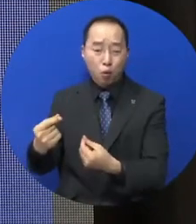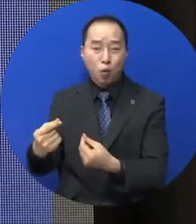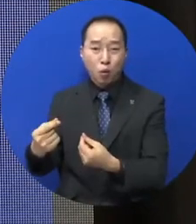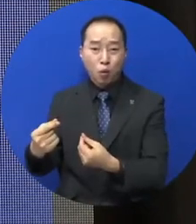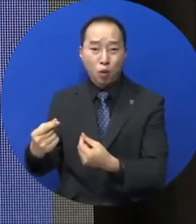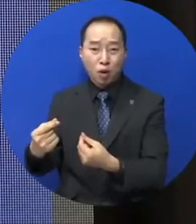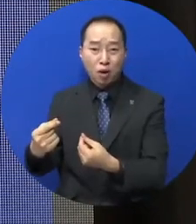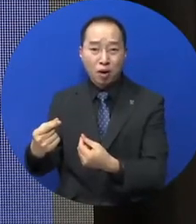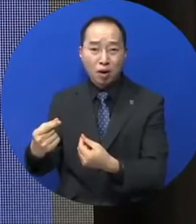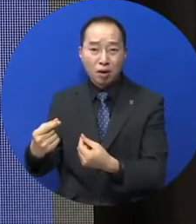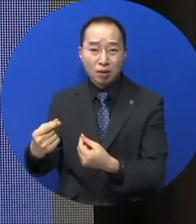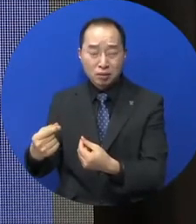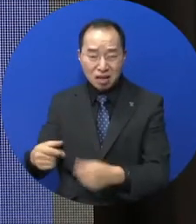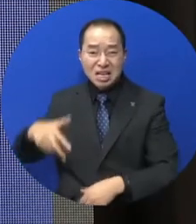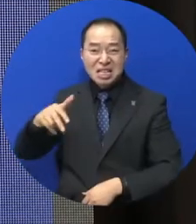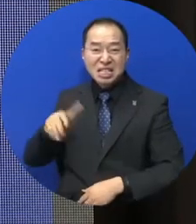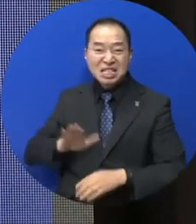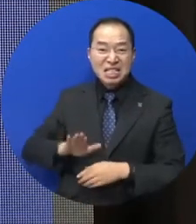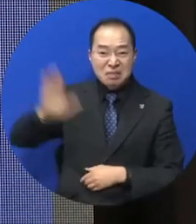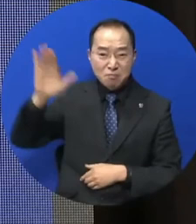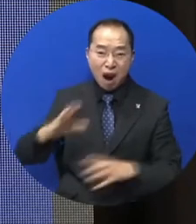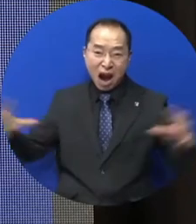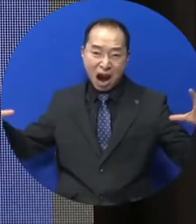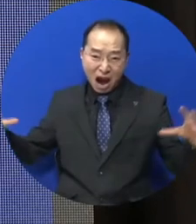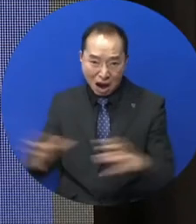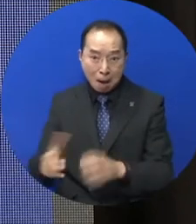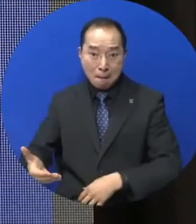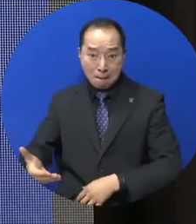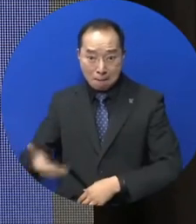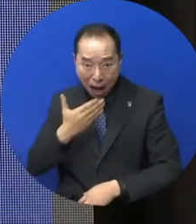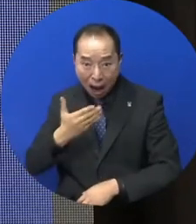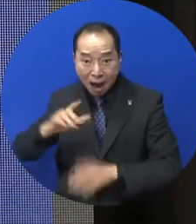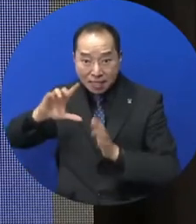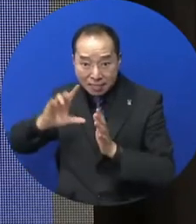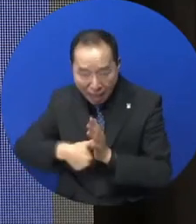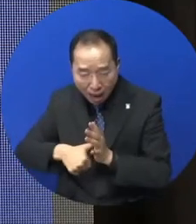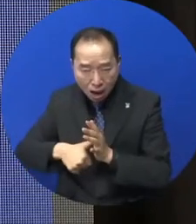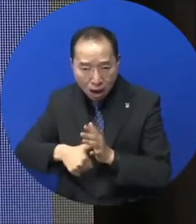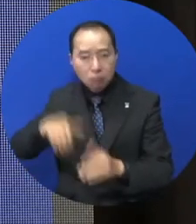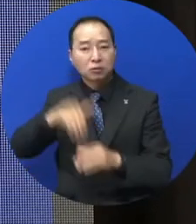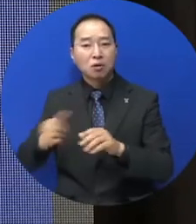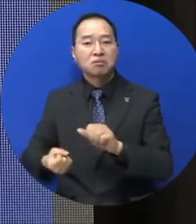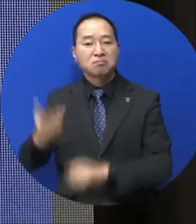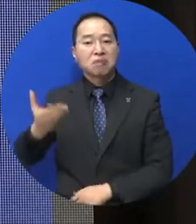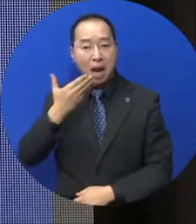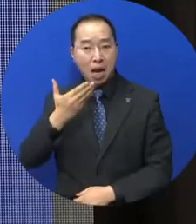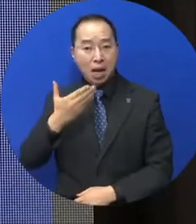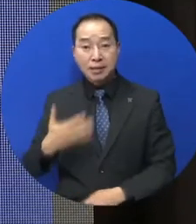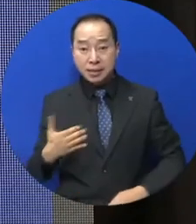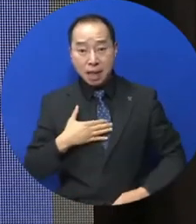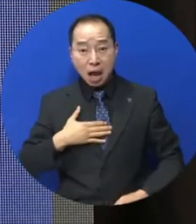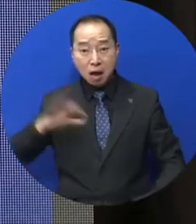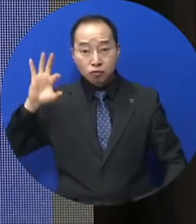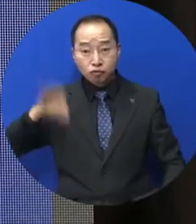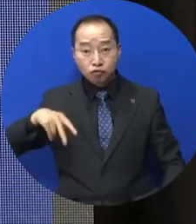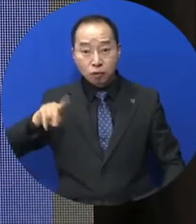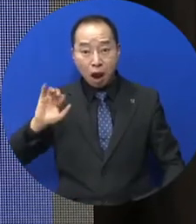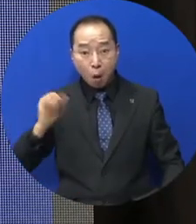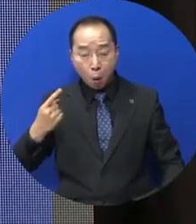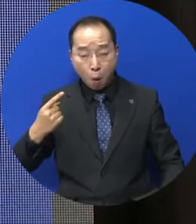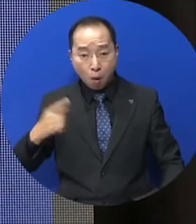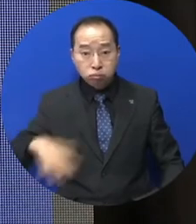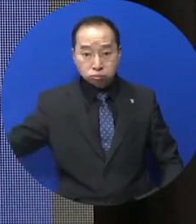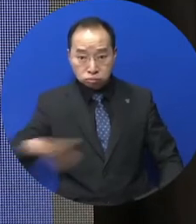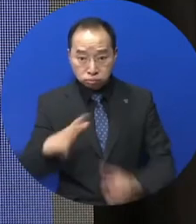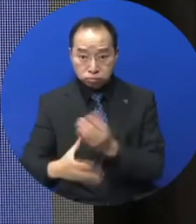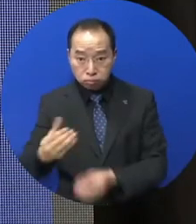진영이 총결집할 수 있는 후보였을 때 우리는 승리했습니다. 바로 민주당의 우상호가 그런 후보라고